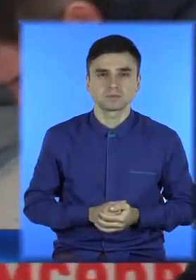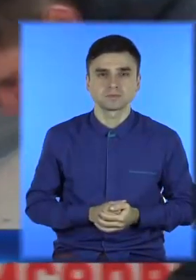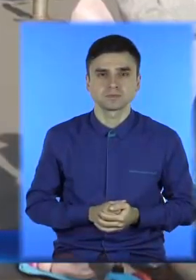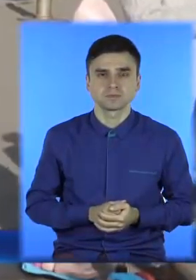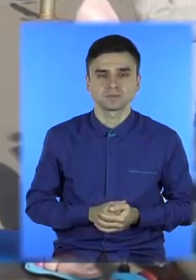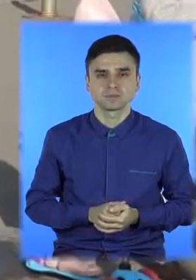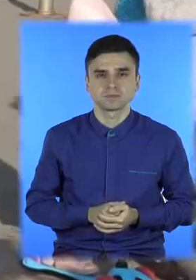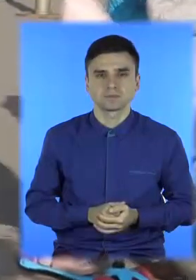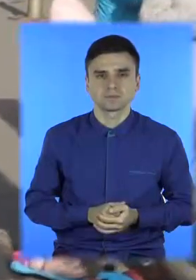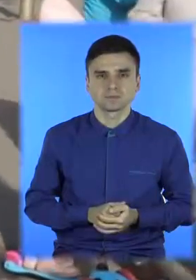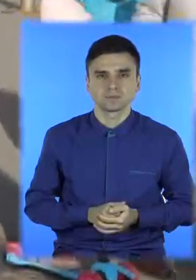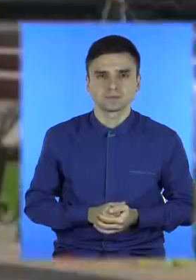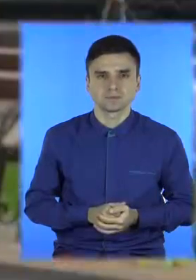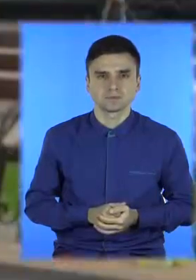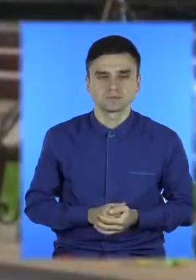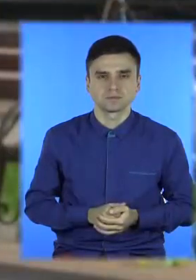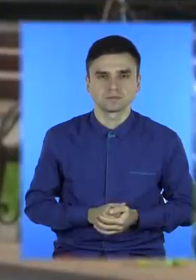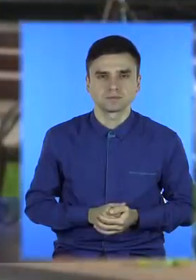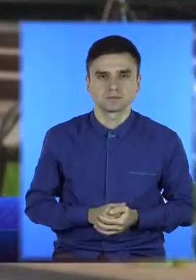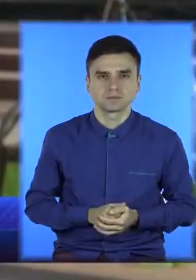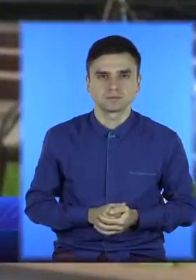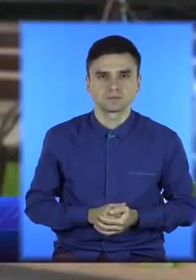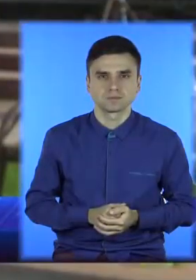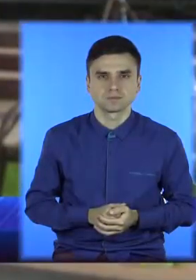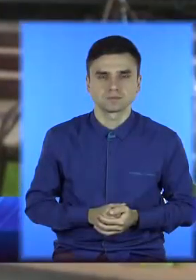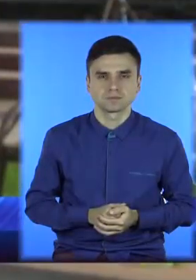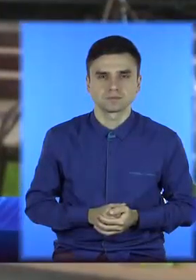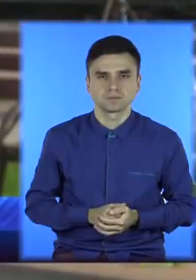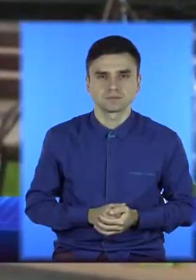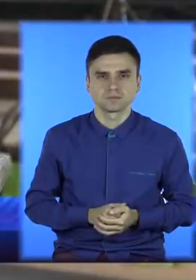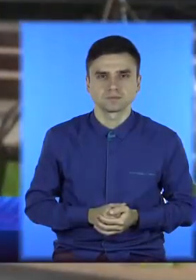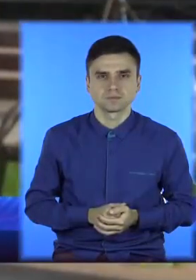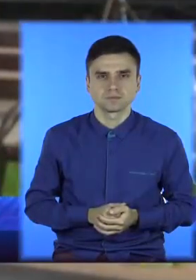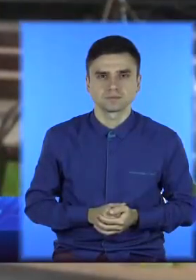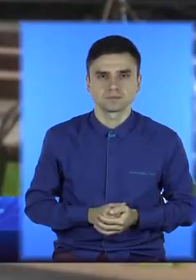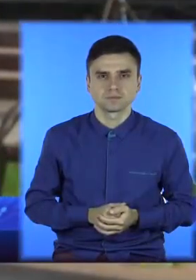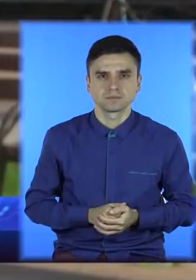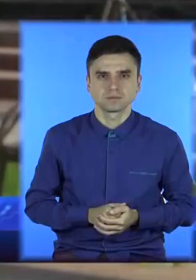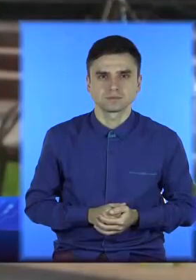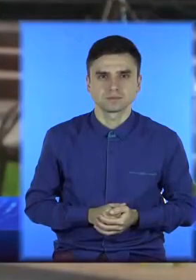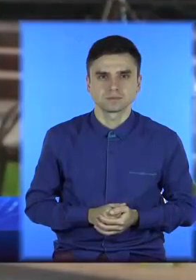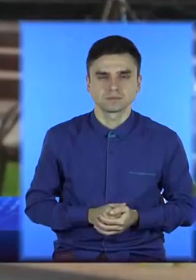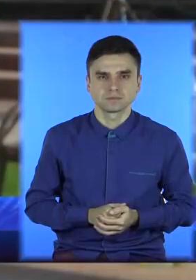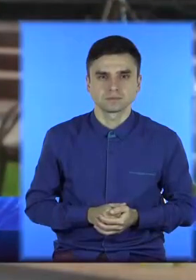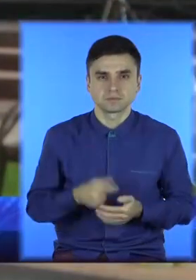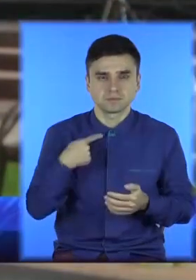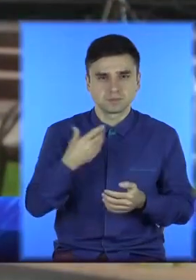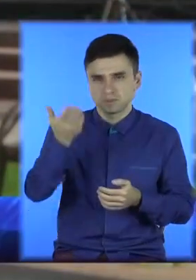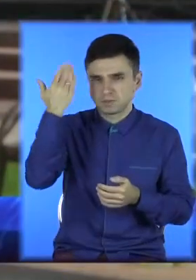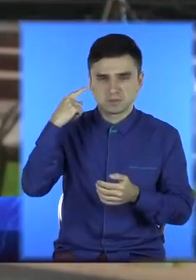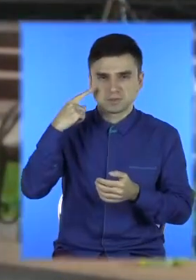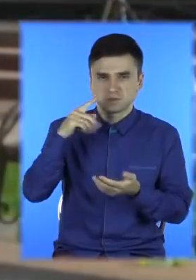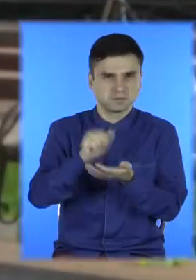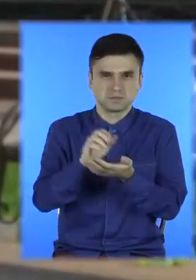тече на Мадагаскарі. Я ніколи не займалася в цьому напрямі і вперше приймаю участь в такому конкурсі. Мені